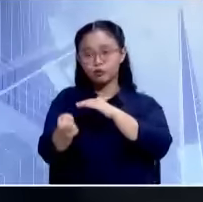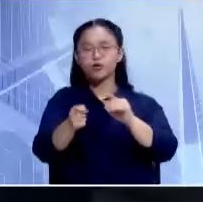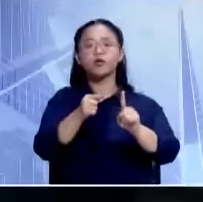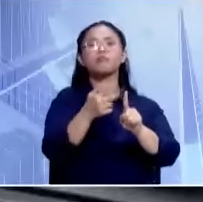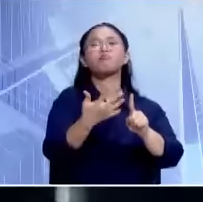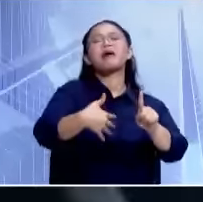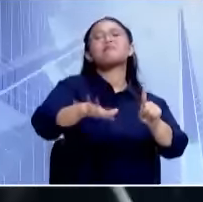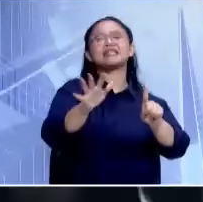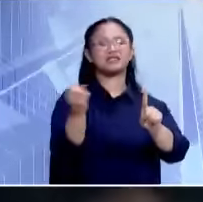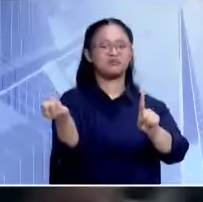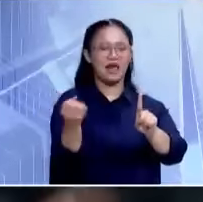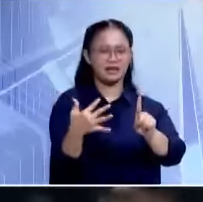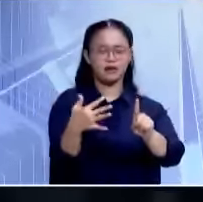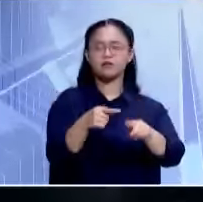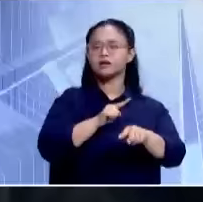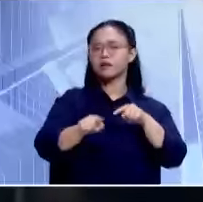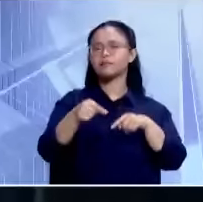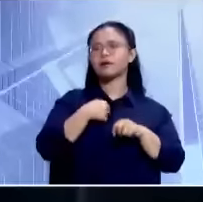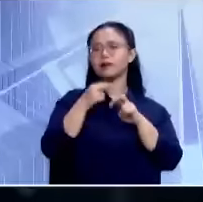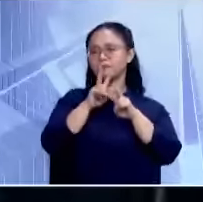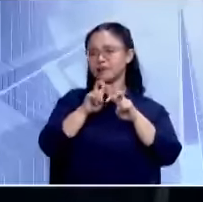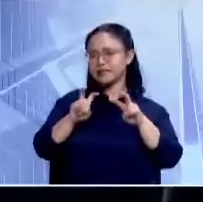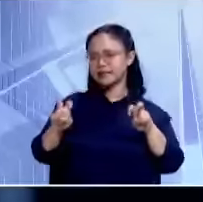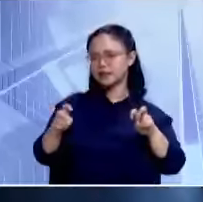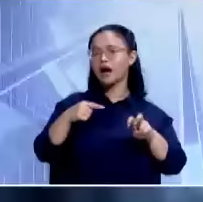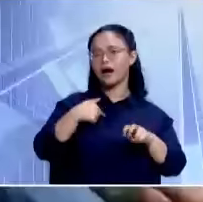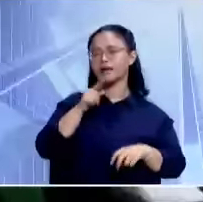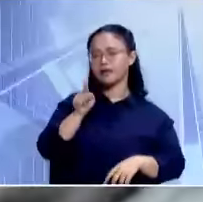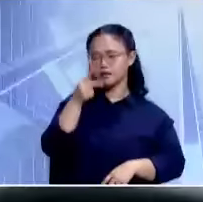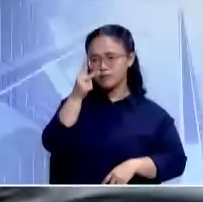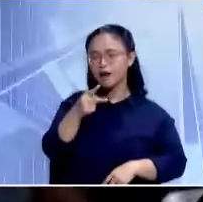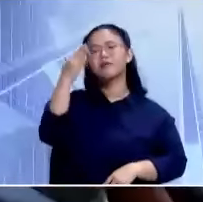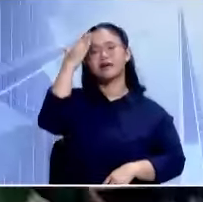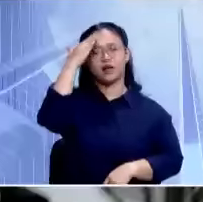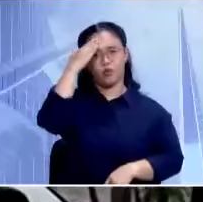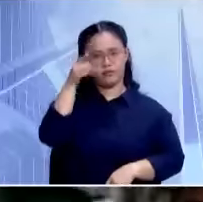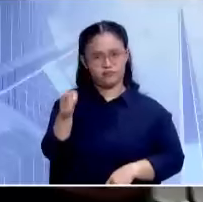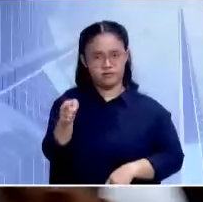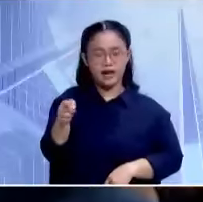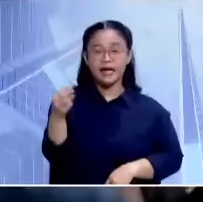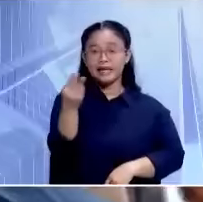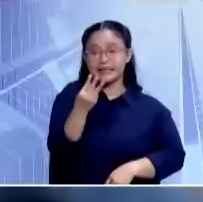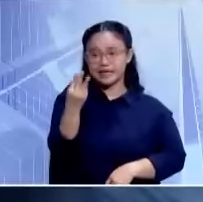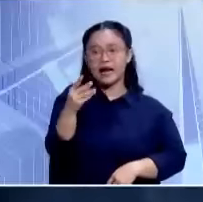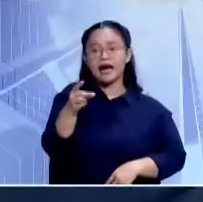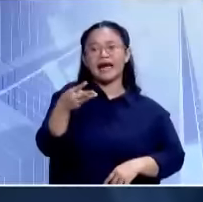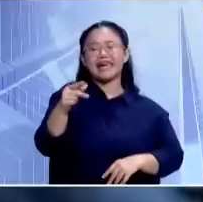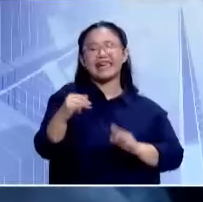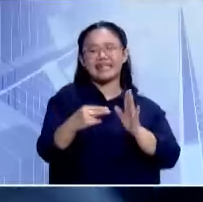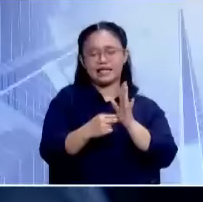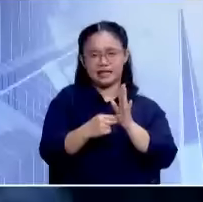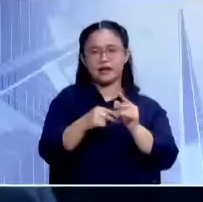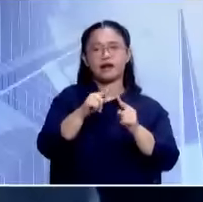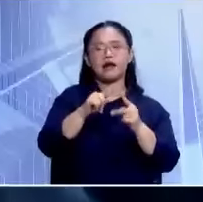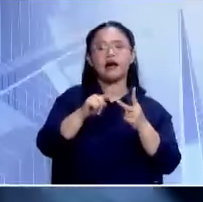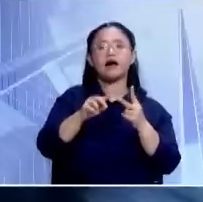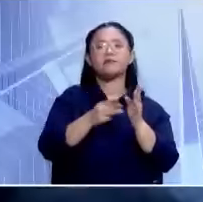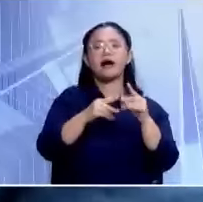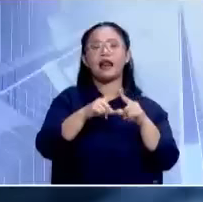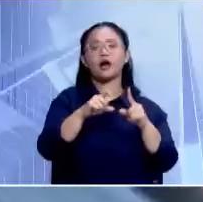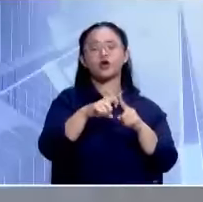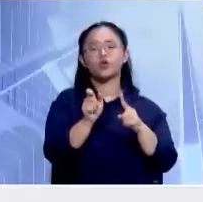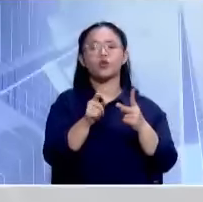terjaring operasi tangkap tangan oleh penyidik Jampitsus Kejaksaan Agung. Ketiga hakim, Erin Tuah Damanik, Mangapul,